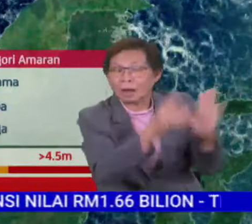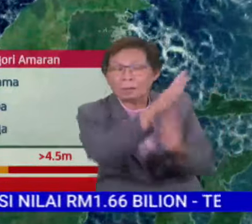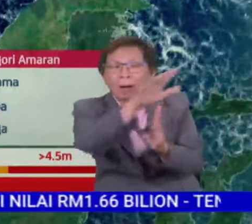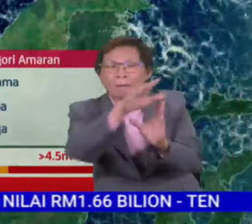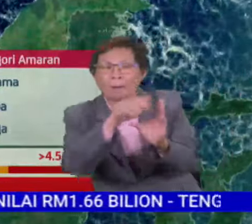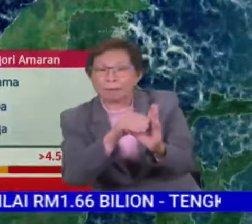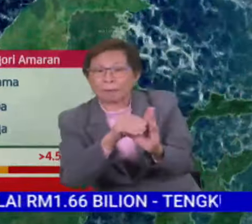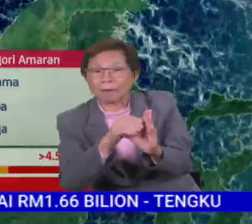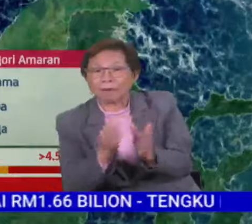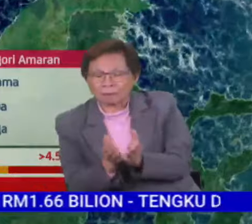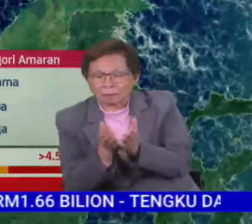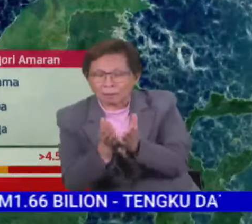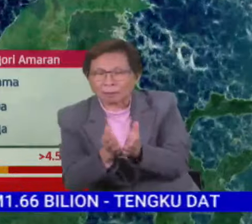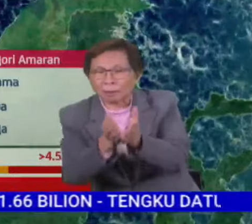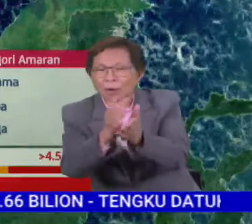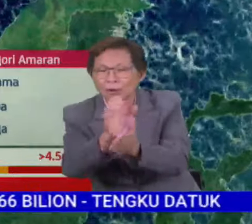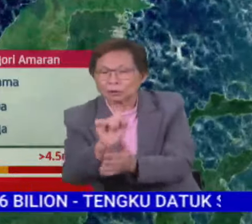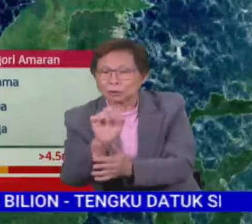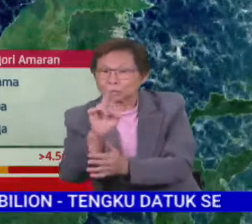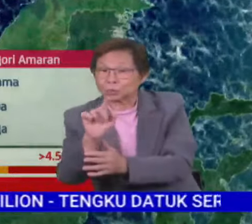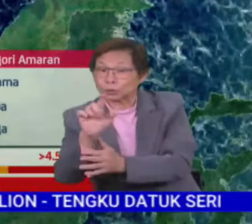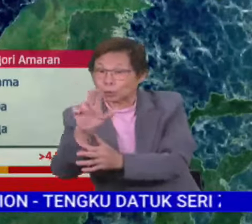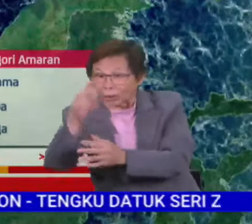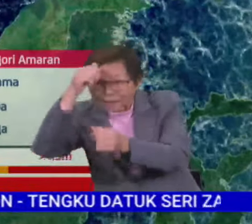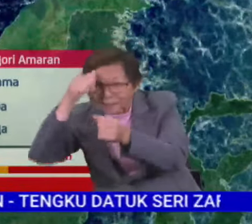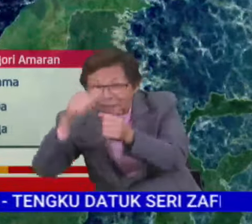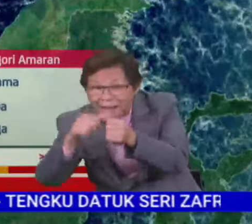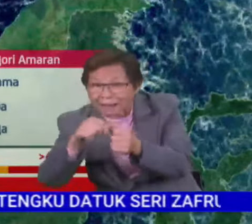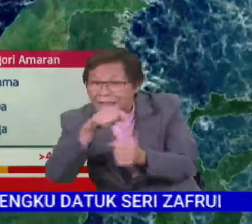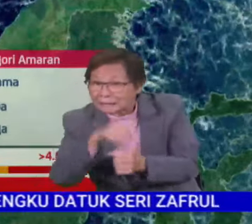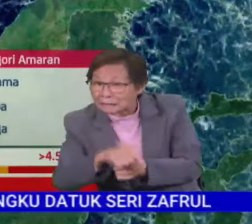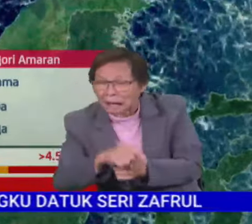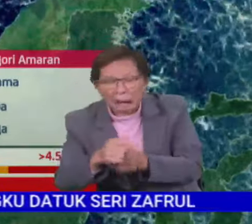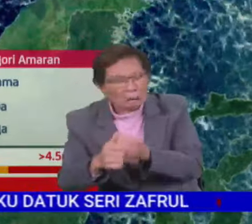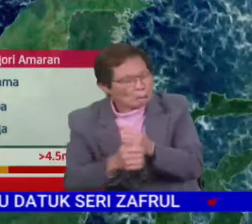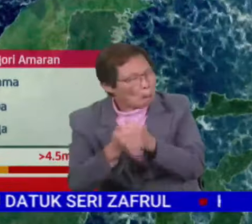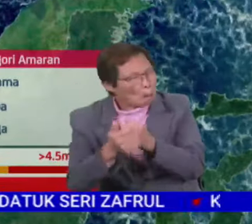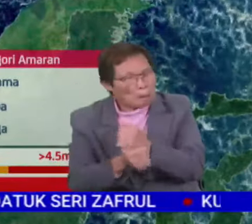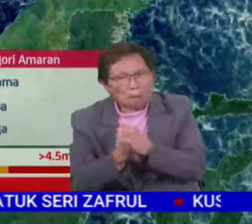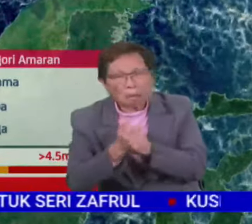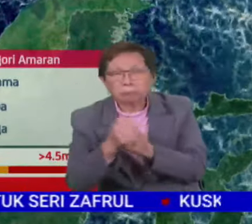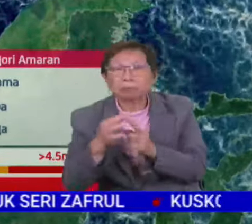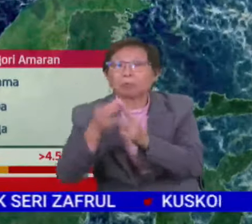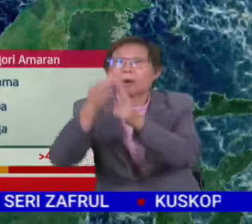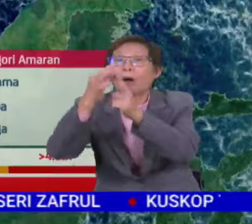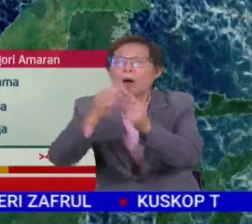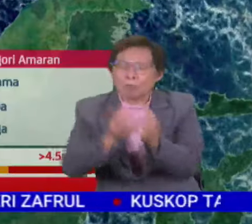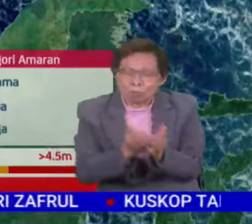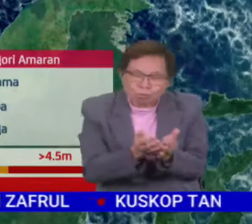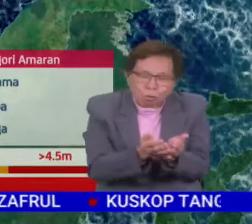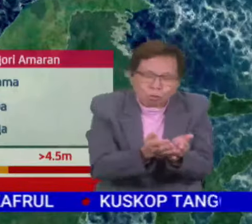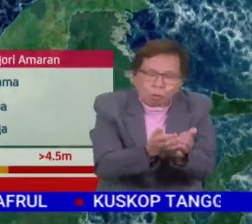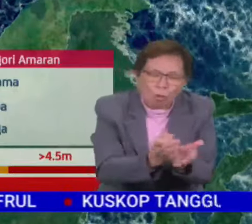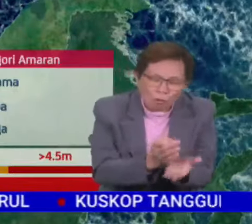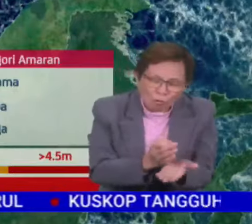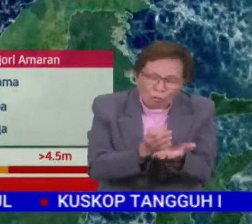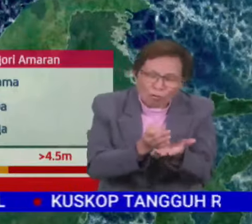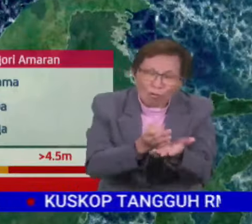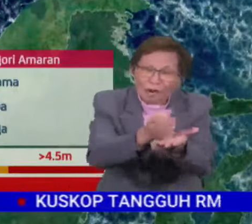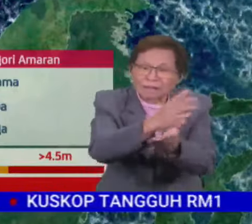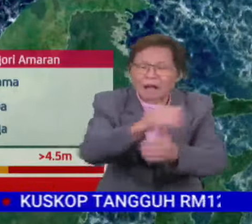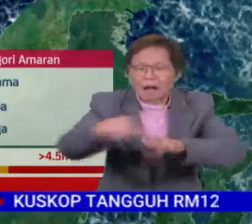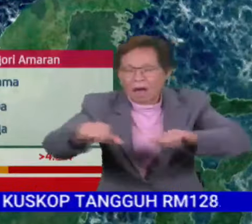melibatkan kawasan perkapalan Sulu. Harus diingatkan bahawa keadaan ini amat berbahaya, terutamanya kepada bot-bot kecil, feri dan juga